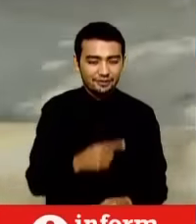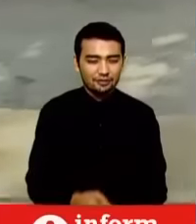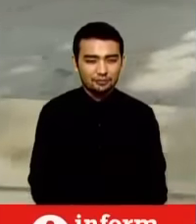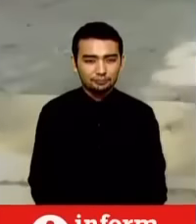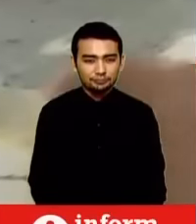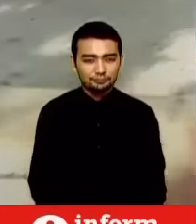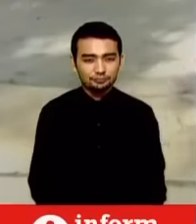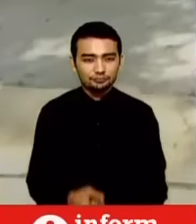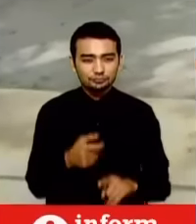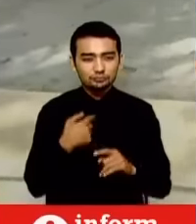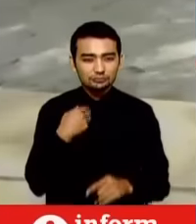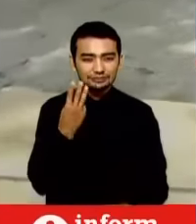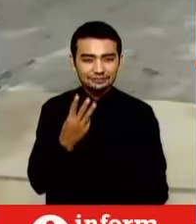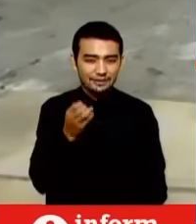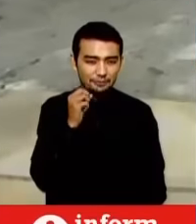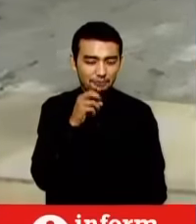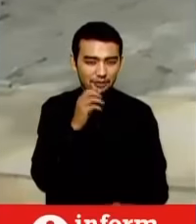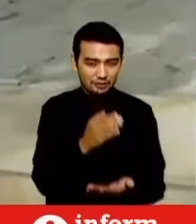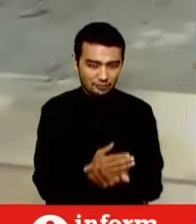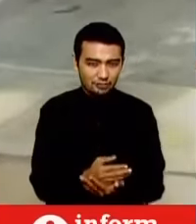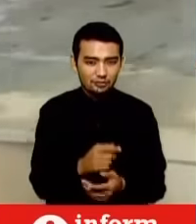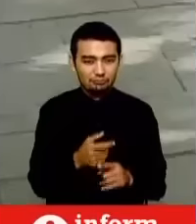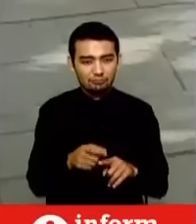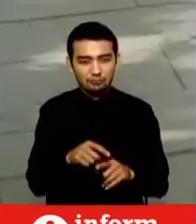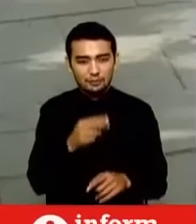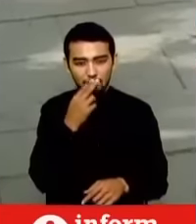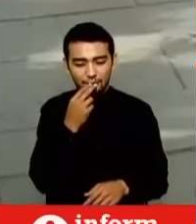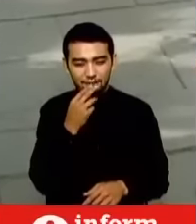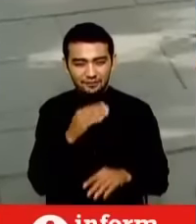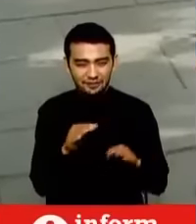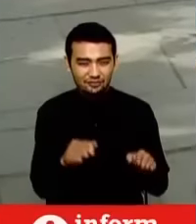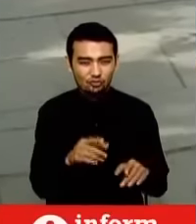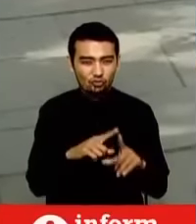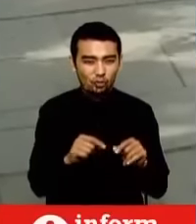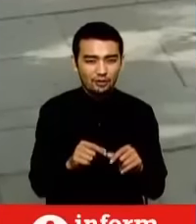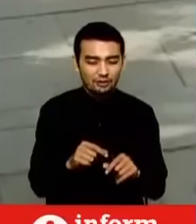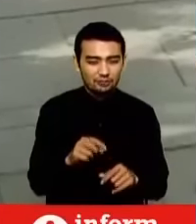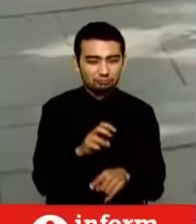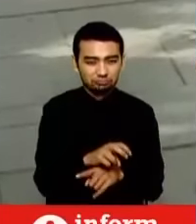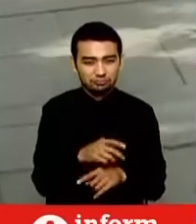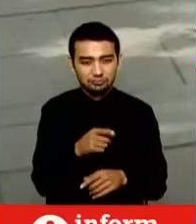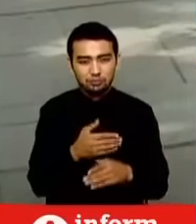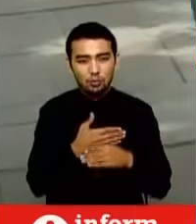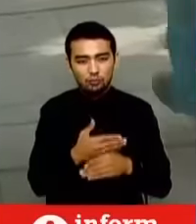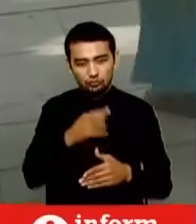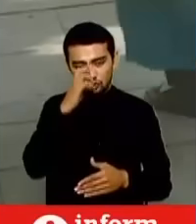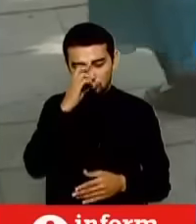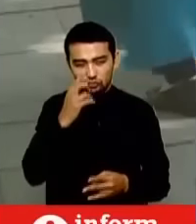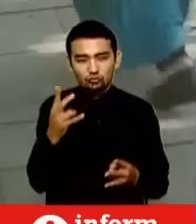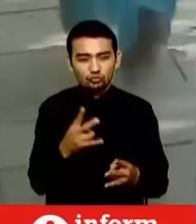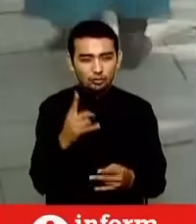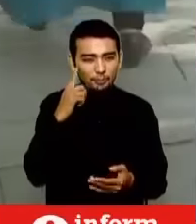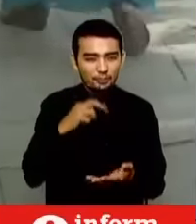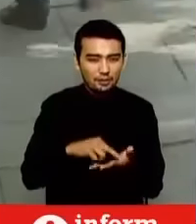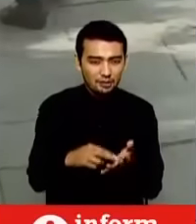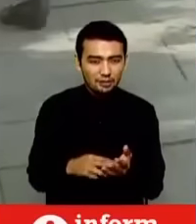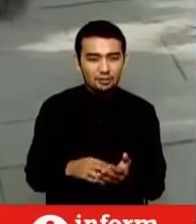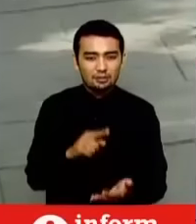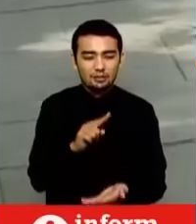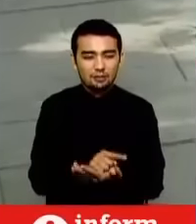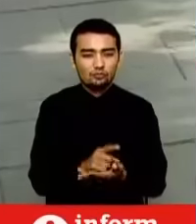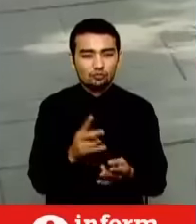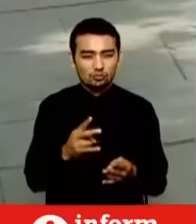меня, потому что трое внуков, как раз школьного возраста. Что я считаю, что помощь государства все равно где-то в плане этого должно